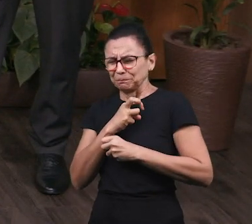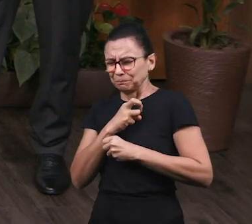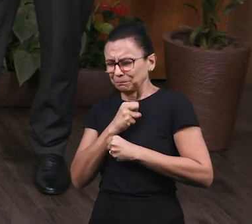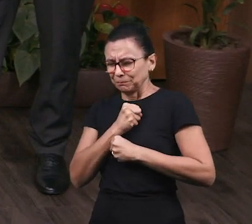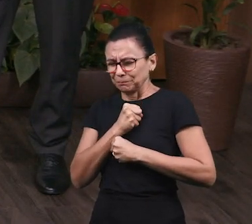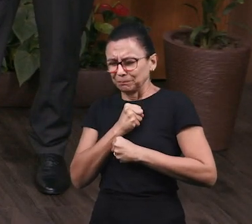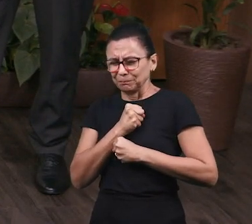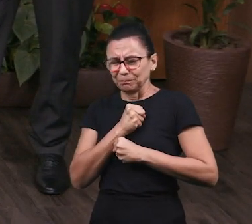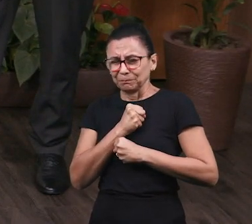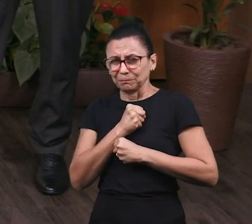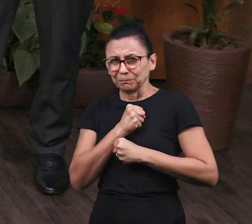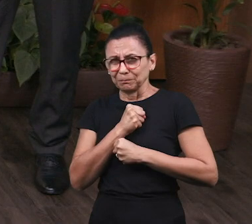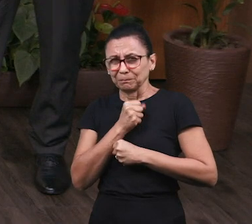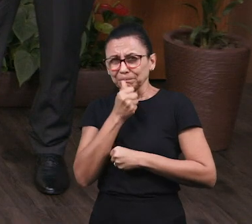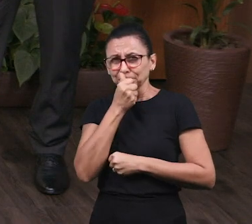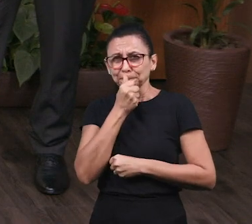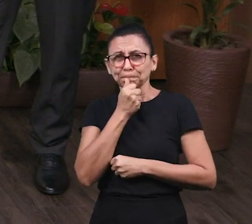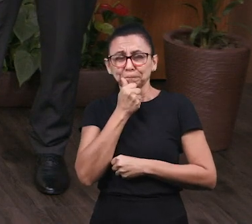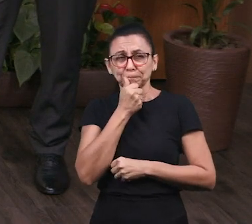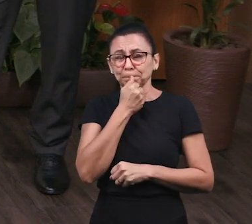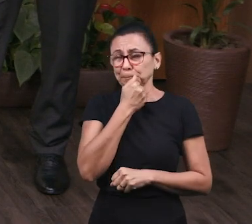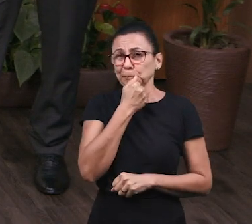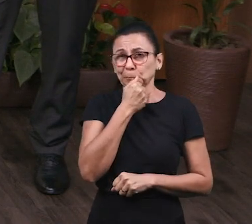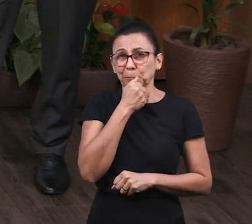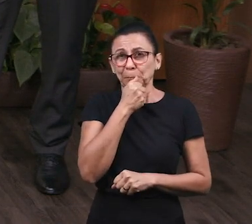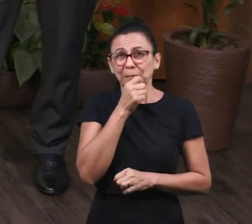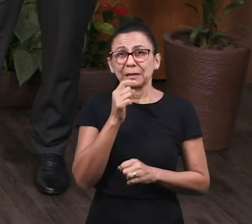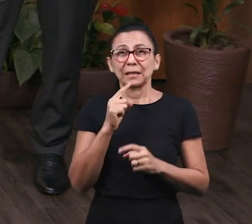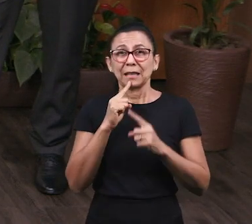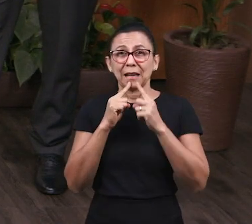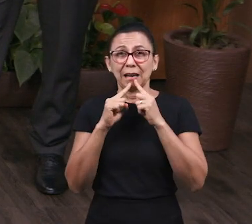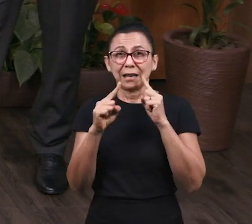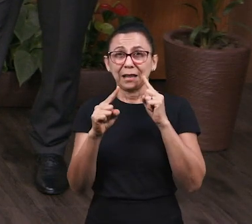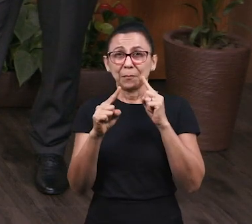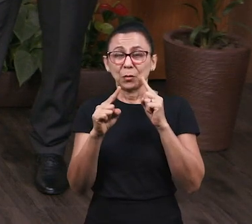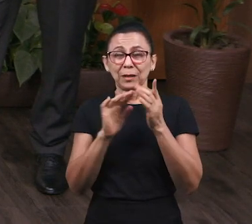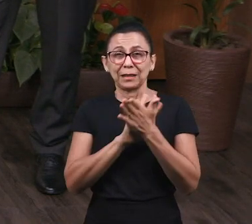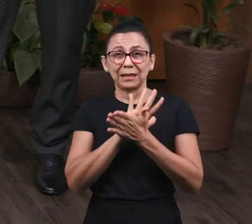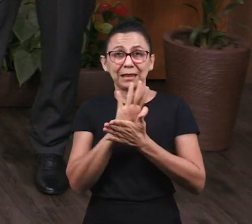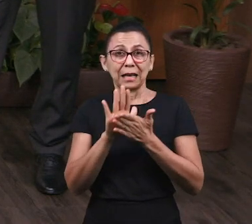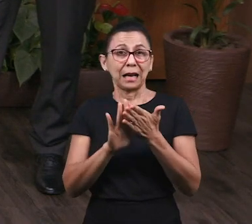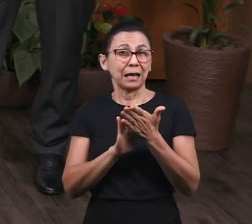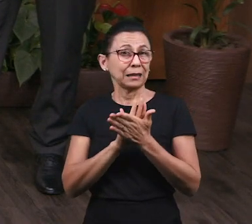la prophétie ces jours. Tel comme un agneau, il a été amené